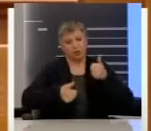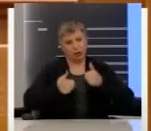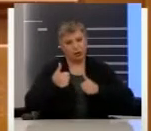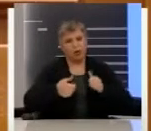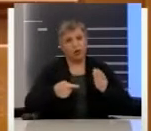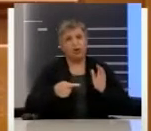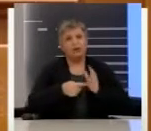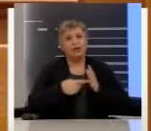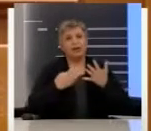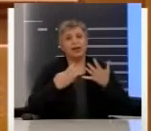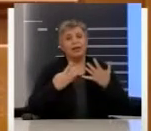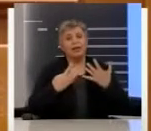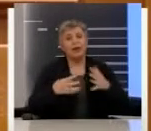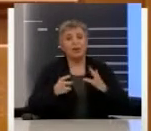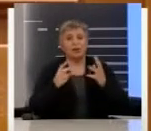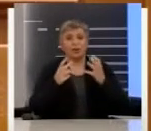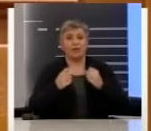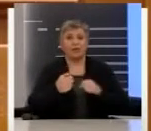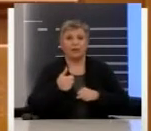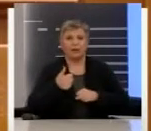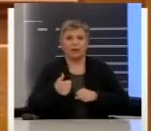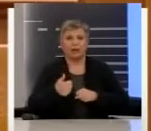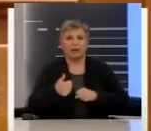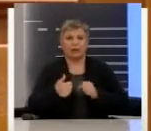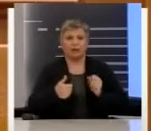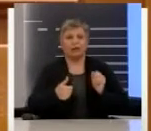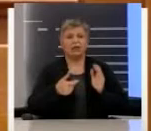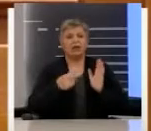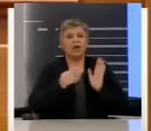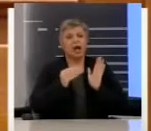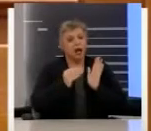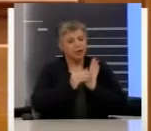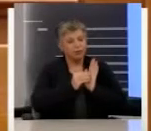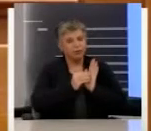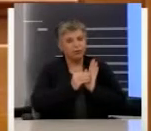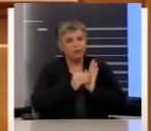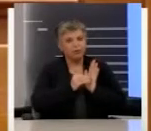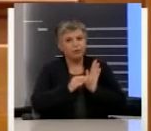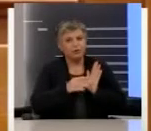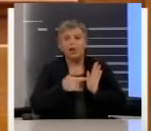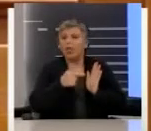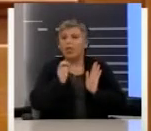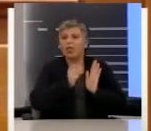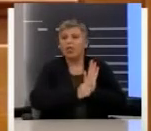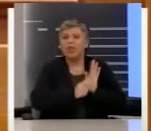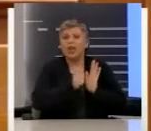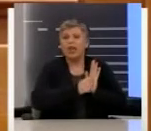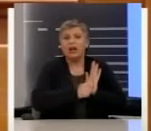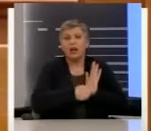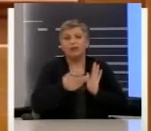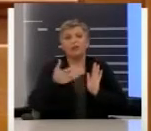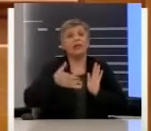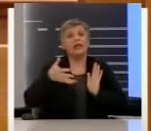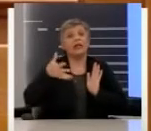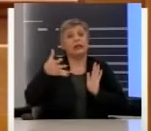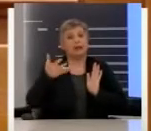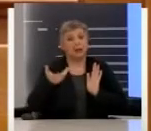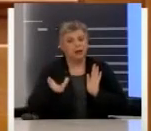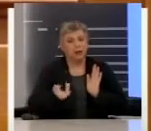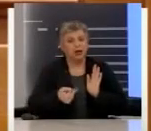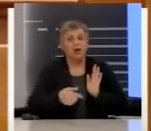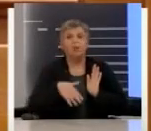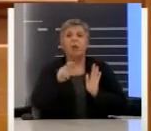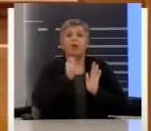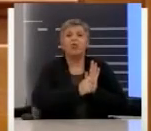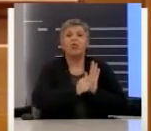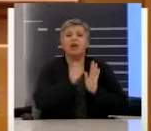ληξιαρχικών πράξεων, εκεί δεν προσδιορίζεται ούτε περιορισμός για ηλικία, ούτε περιορισμός